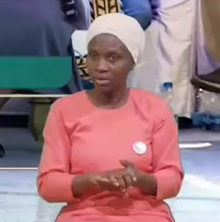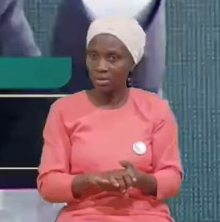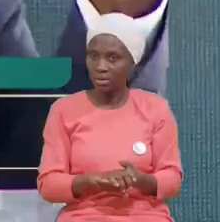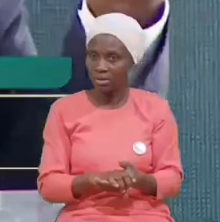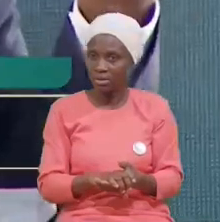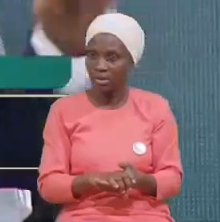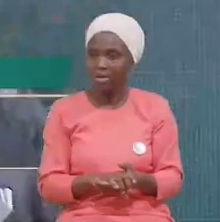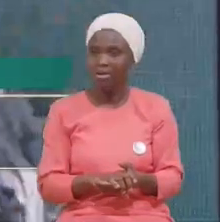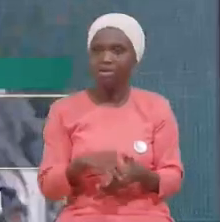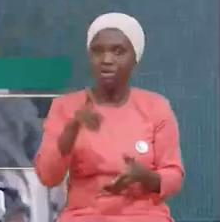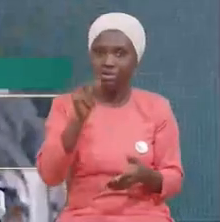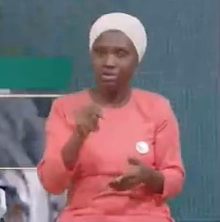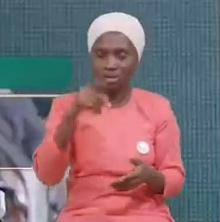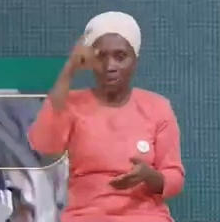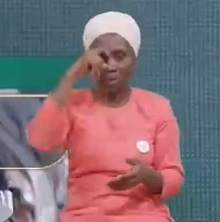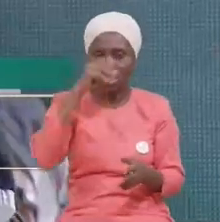conseils sages.